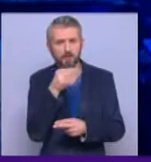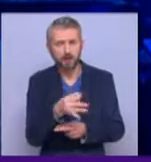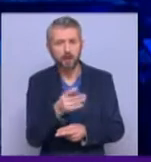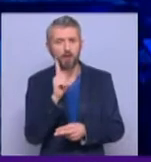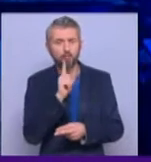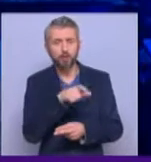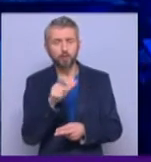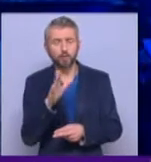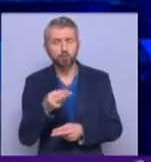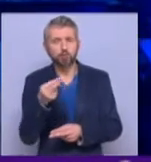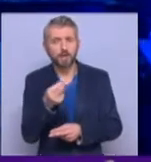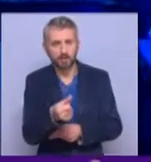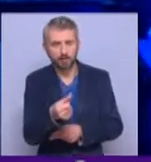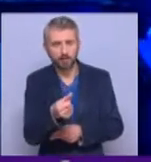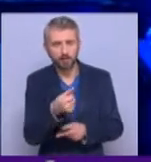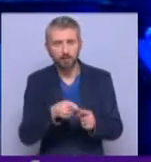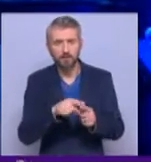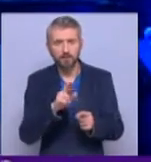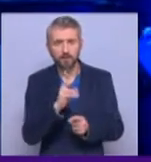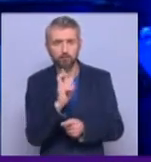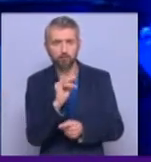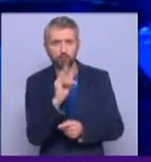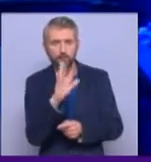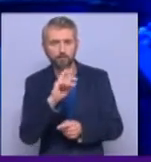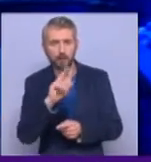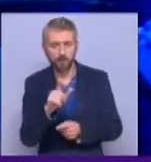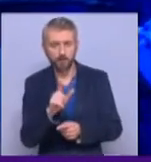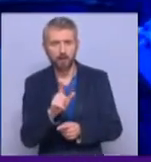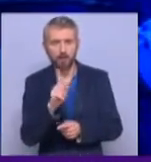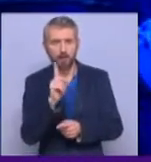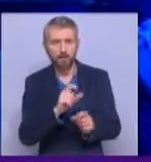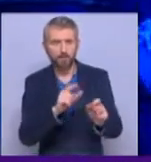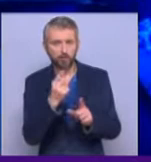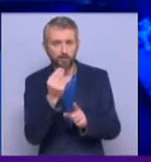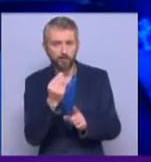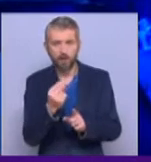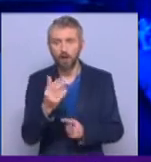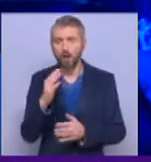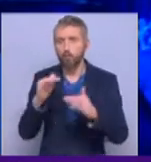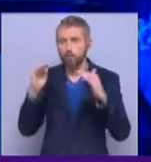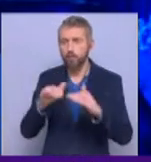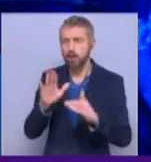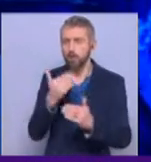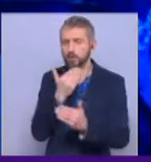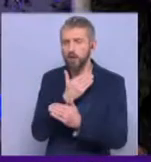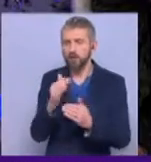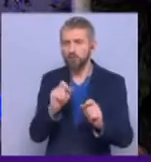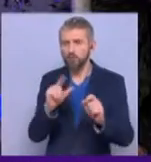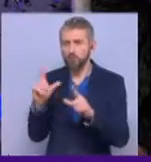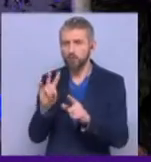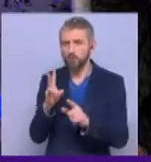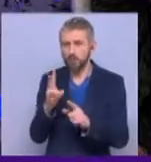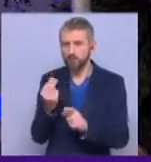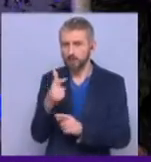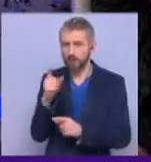пока люди будут платить... Ну, да. Це як на Буковелі, да? То будуть піднімати ціну на скіпаси. Ні, ну вже упало після останнього повищення ноябрського цін на газ.